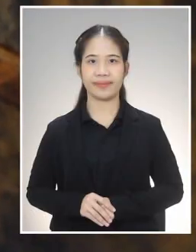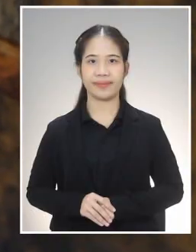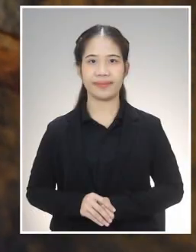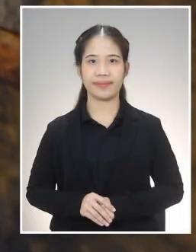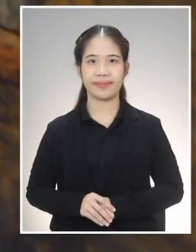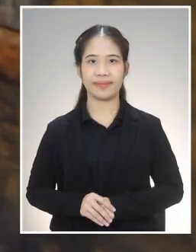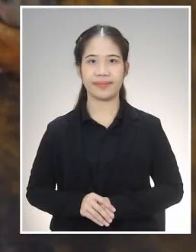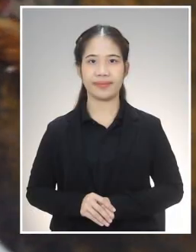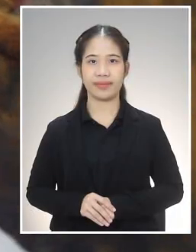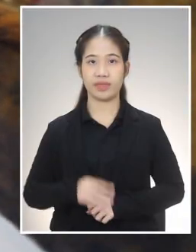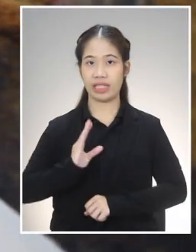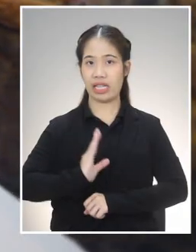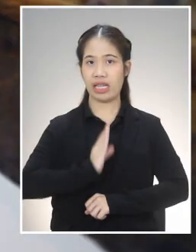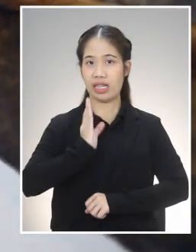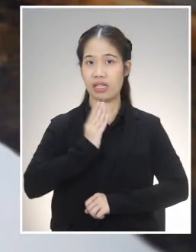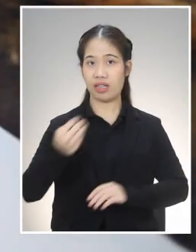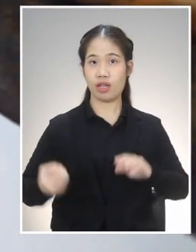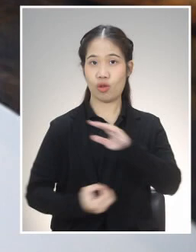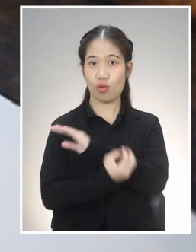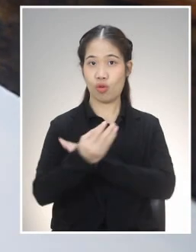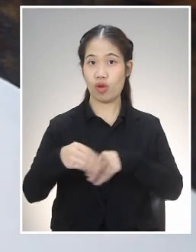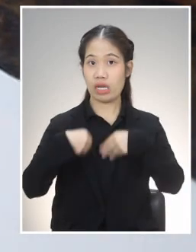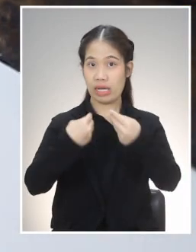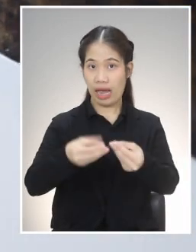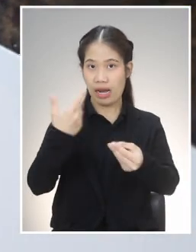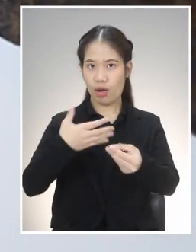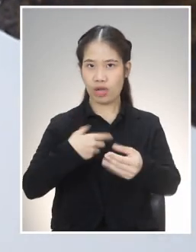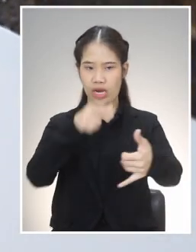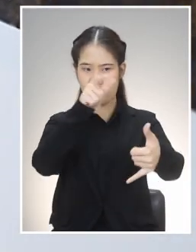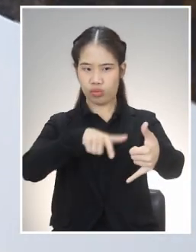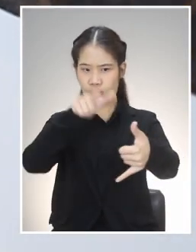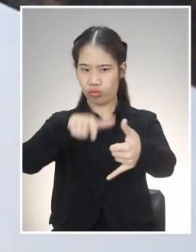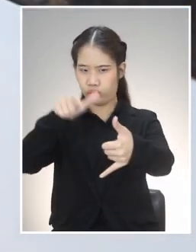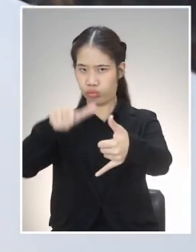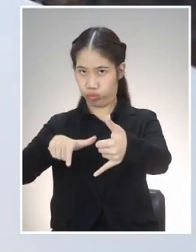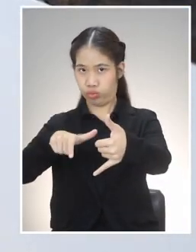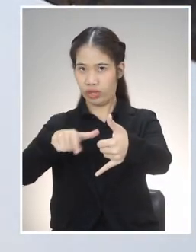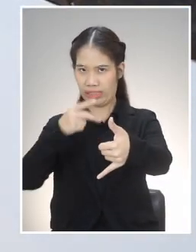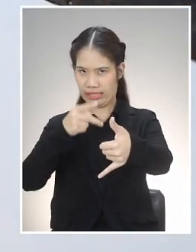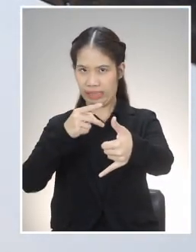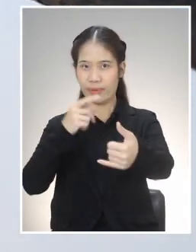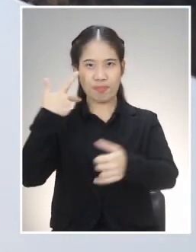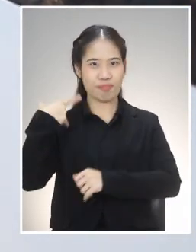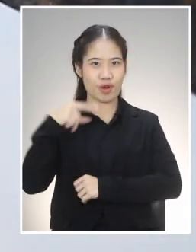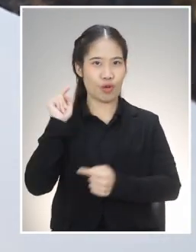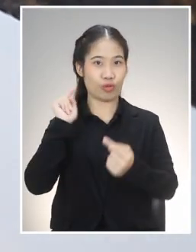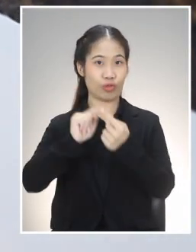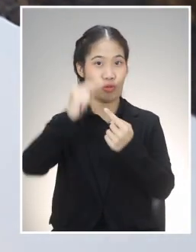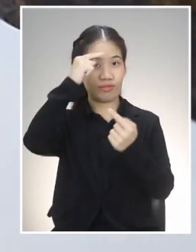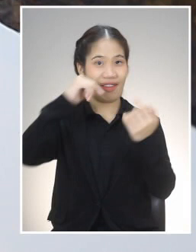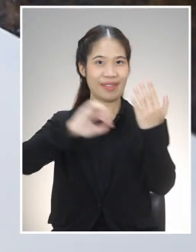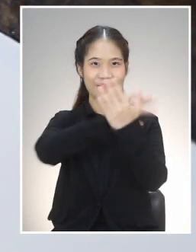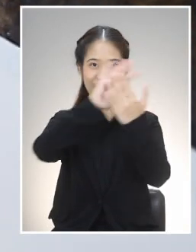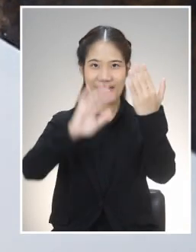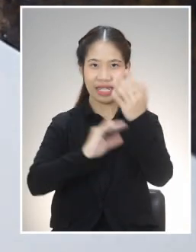การให้เกียรติและกันให้โอกาสและการดึงศักยภาพของแต่ละบุคคลมาให้เป็นประโยชน์ต่อชาติและแผ่นดินนั้นเป็นเรื่องที่น่า